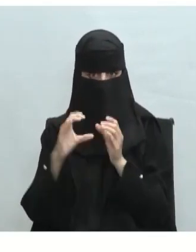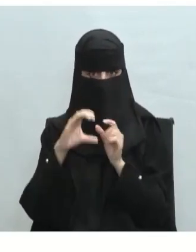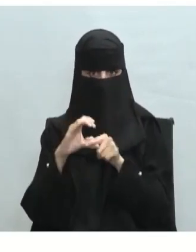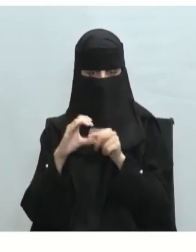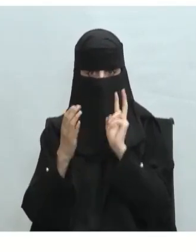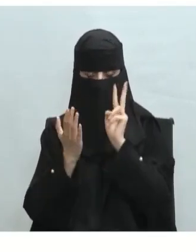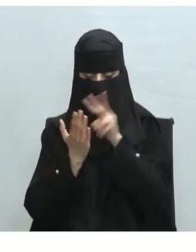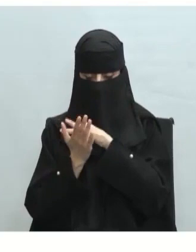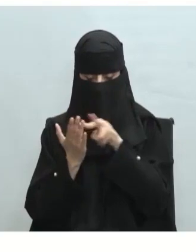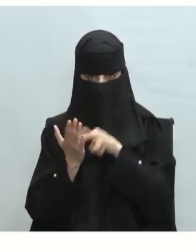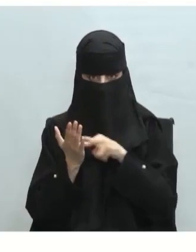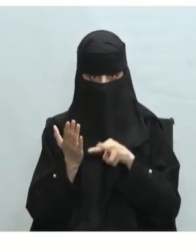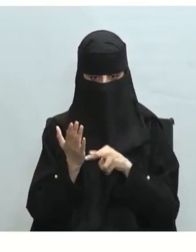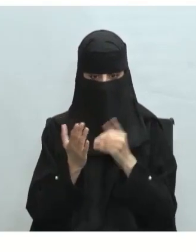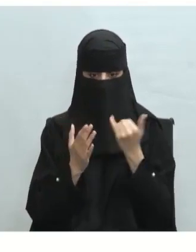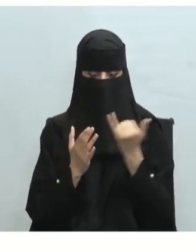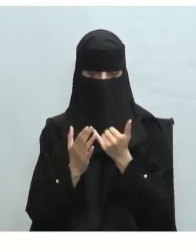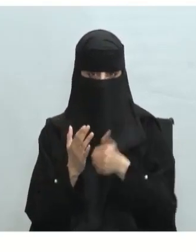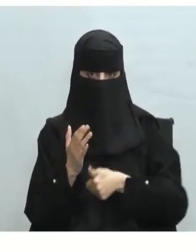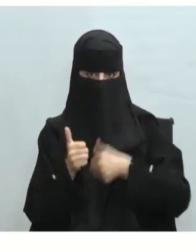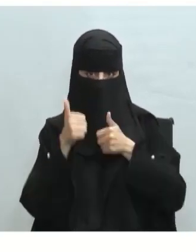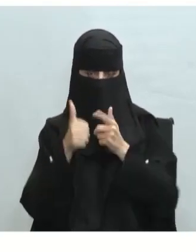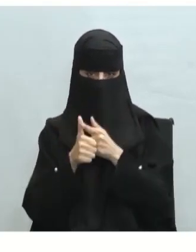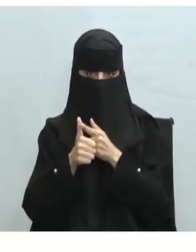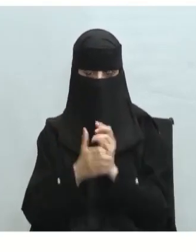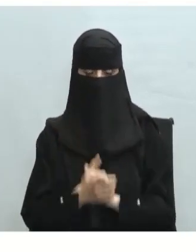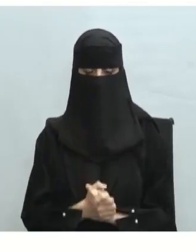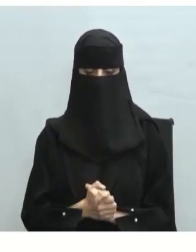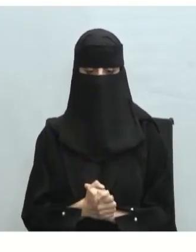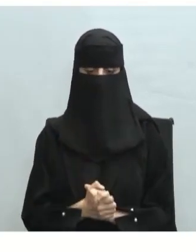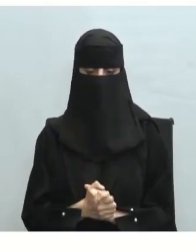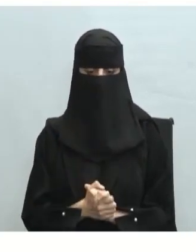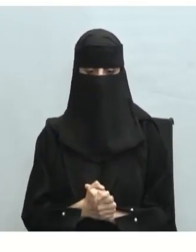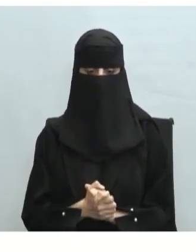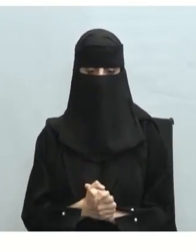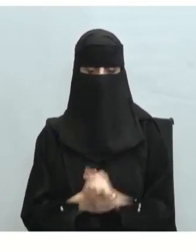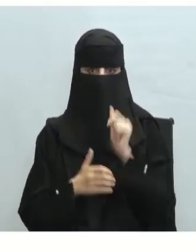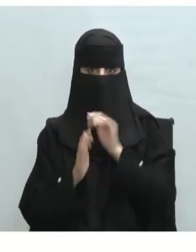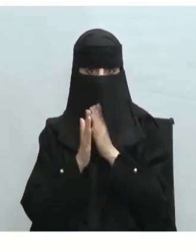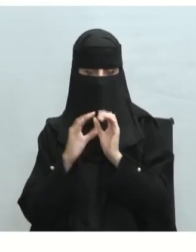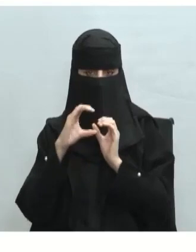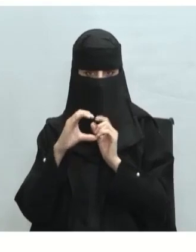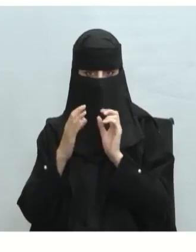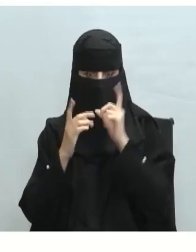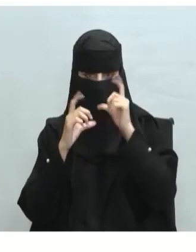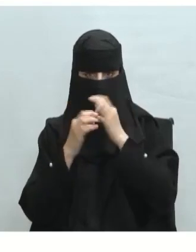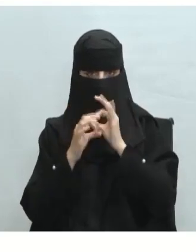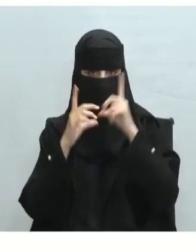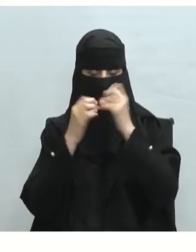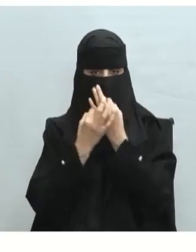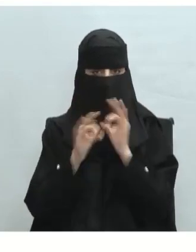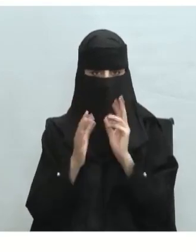صفحات كتاب 300 صفحه كيف يمكنك ان تدخل ولا بد ان تدخل الاختبار اولا ان تكون صوره شامله هنا استخدم اساليب